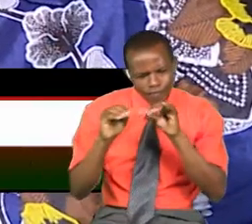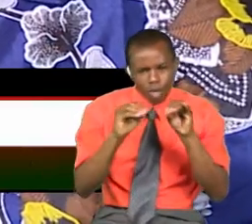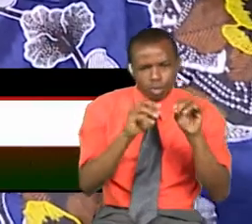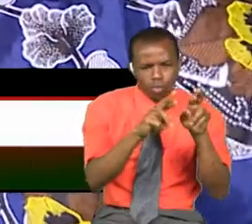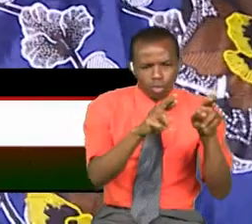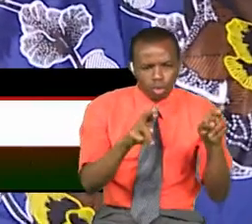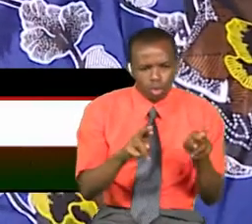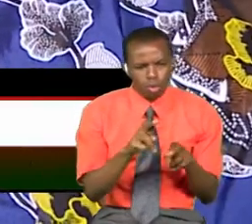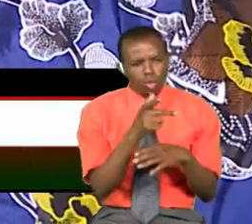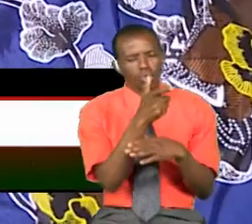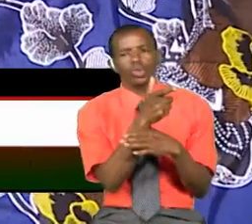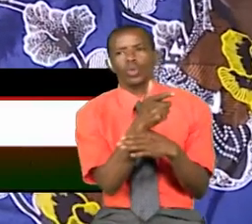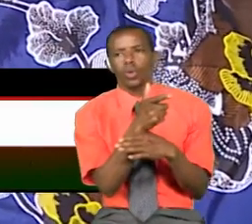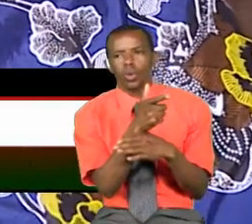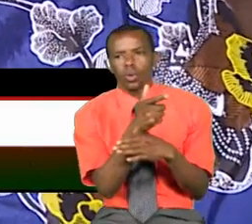studio.